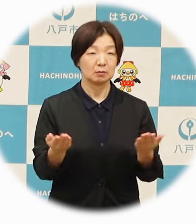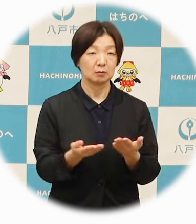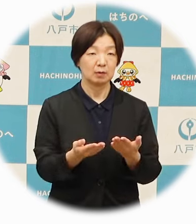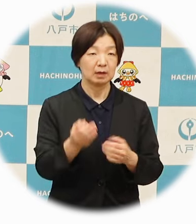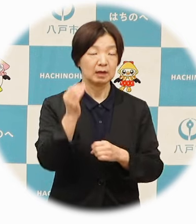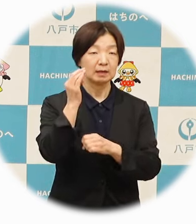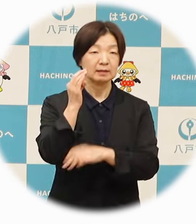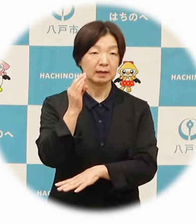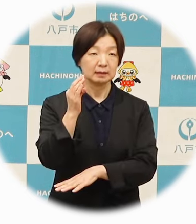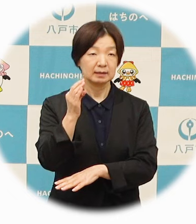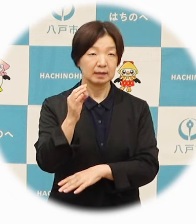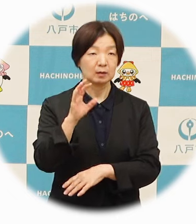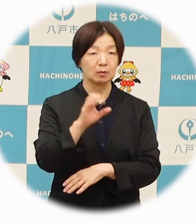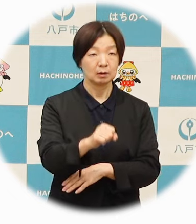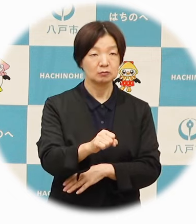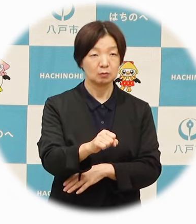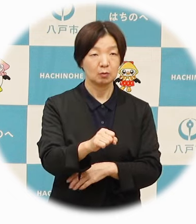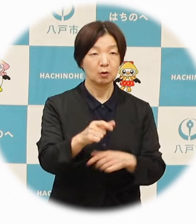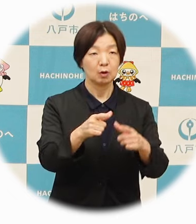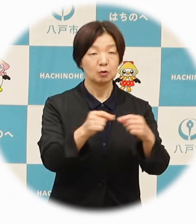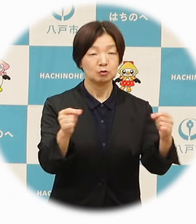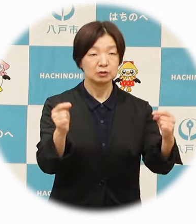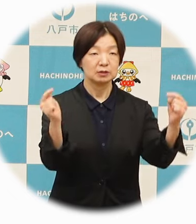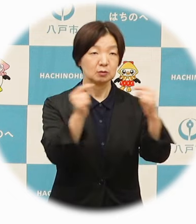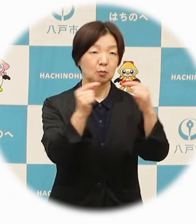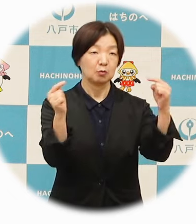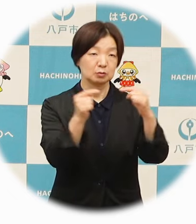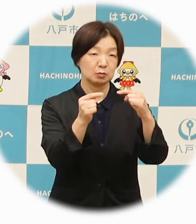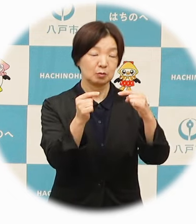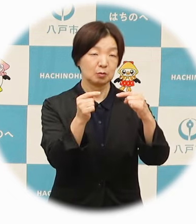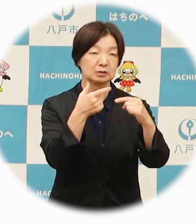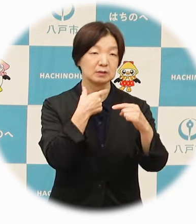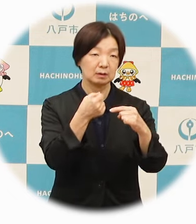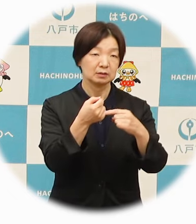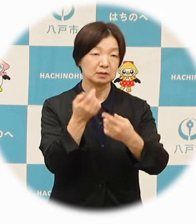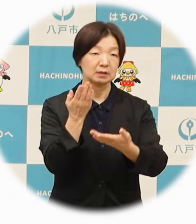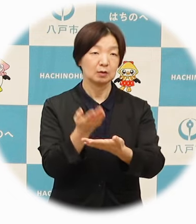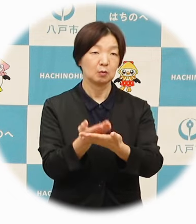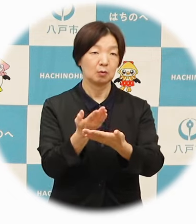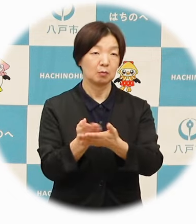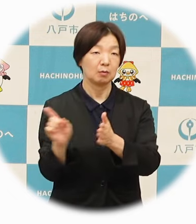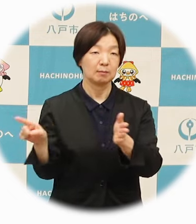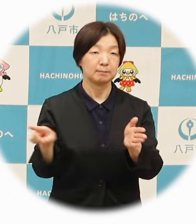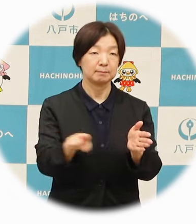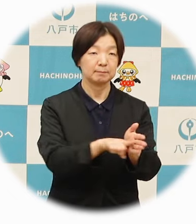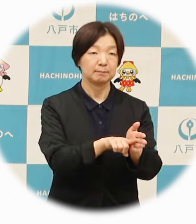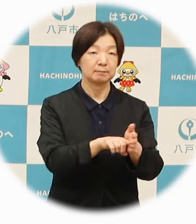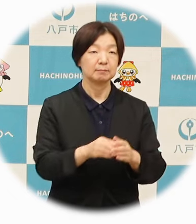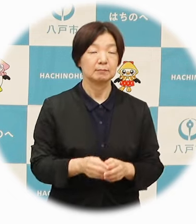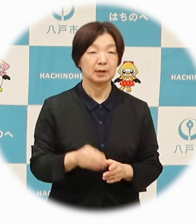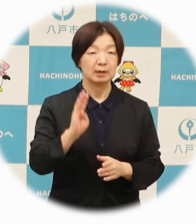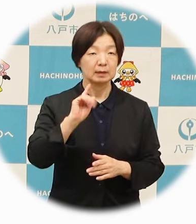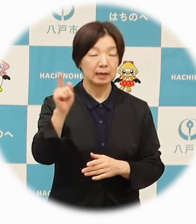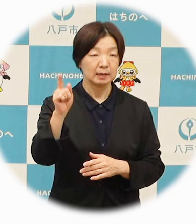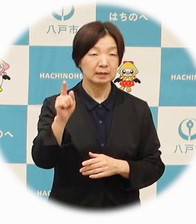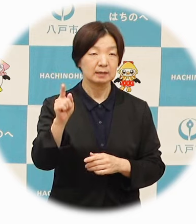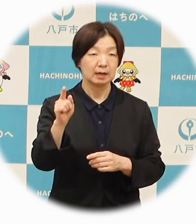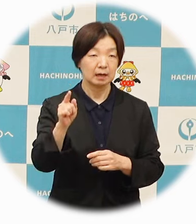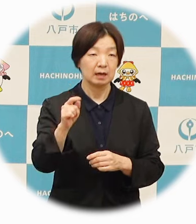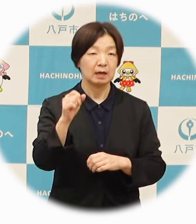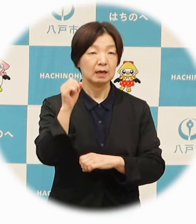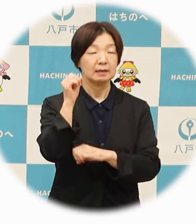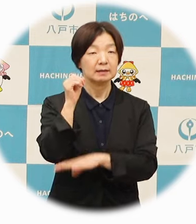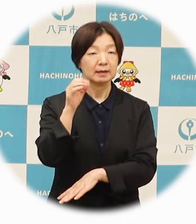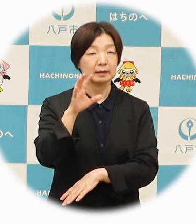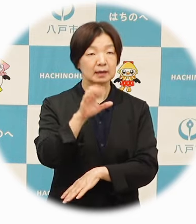財源確保に関する国への働きかけを要望してきたところでありますが、県による財源確